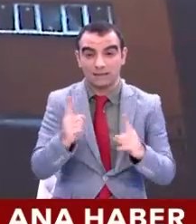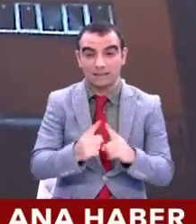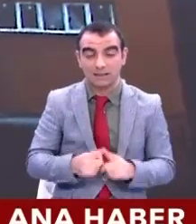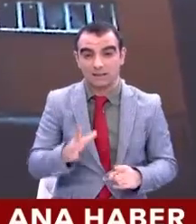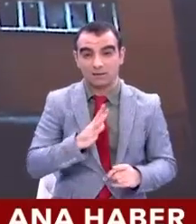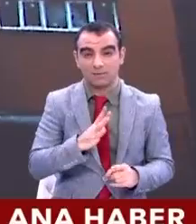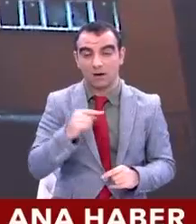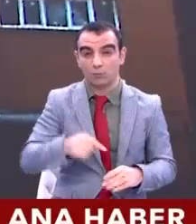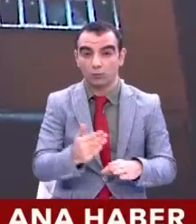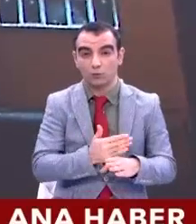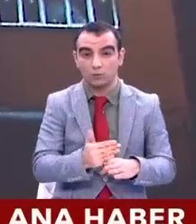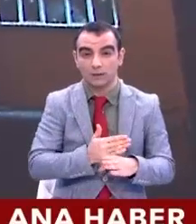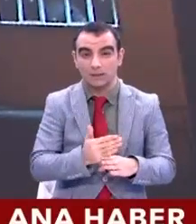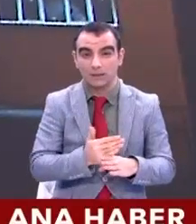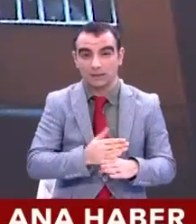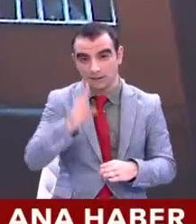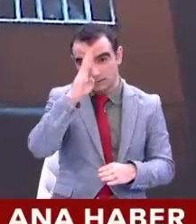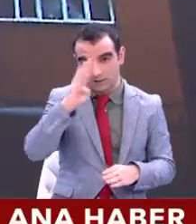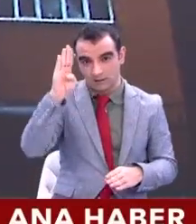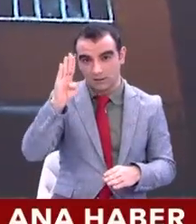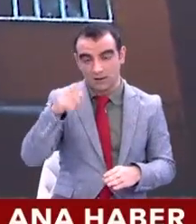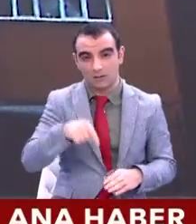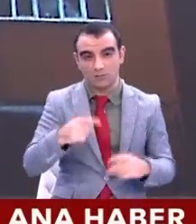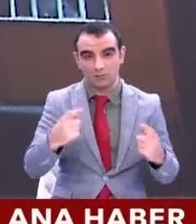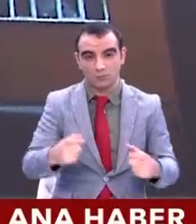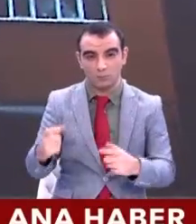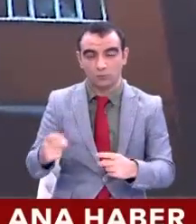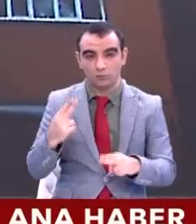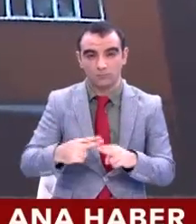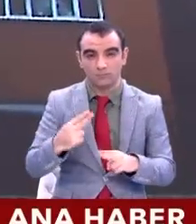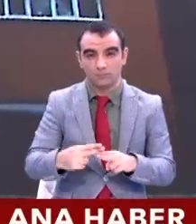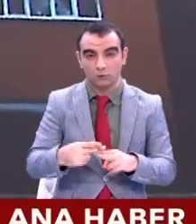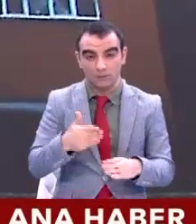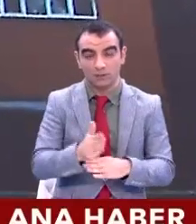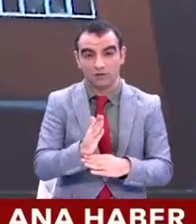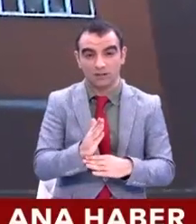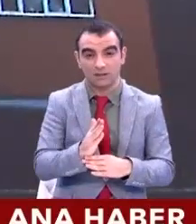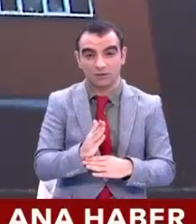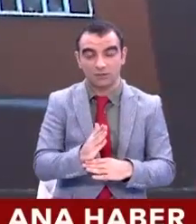dolayısıyla da bu İstanbul'daki kentsel dönüşümün süratle gerçekleştirilmesi gerekiyor